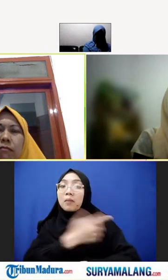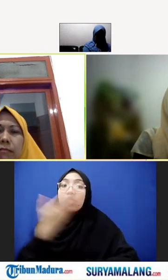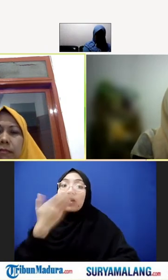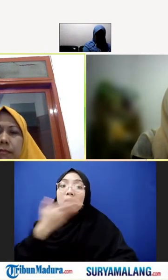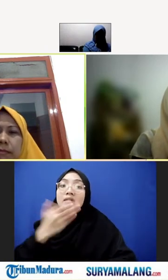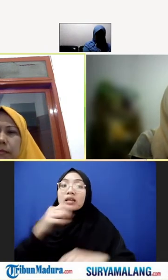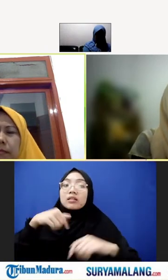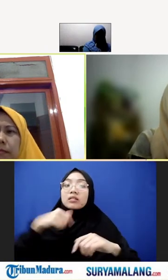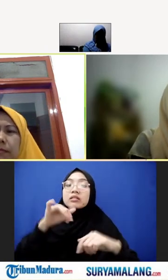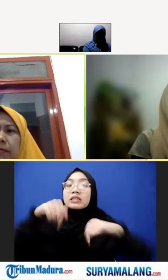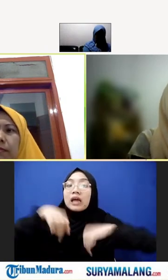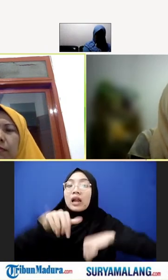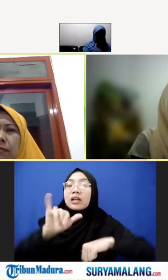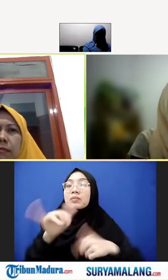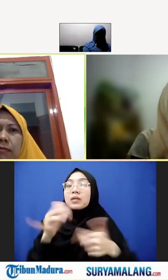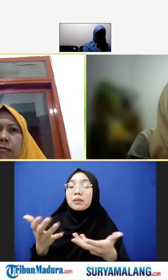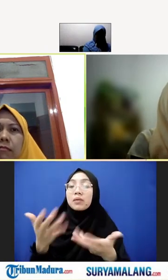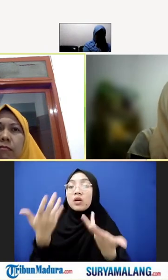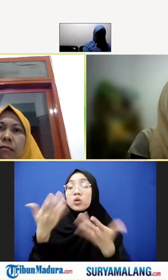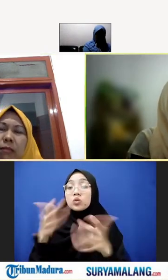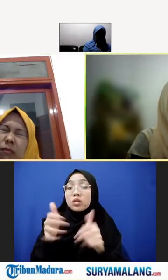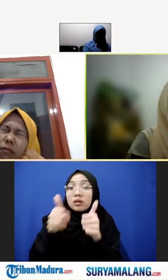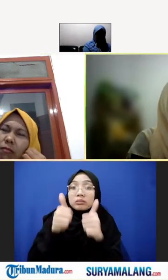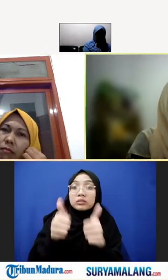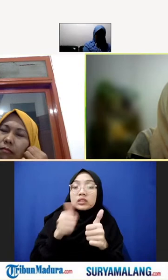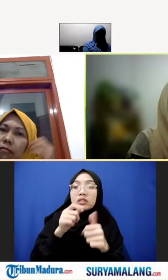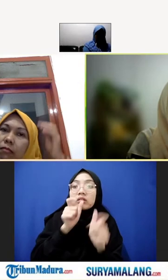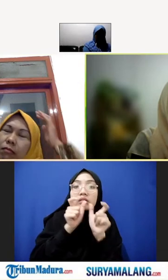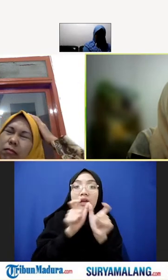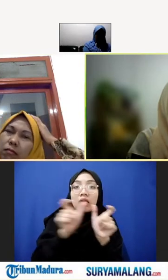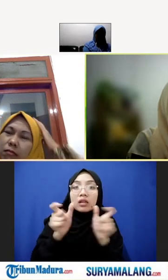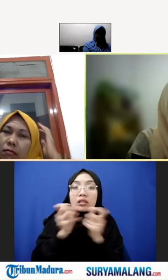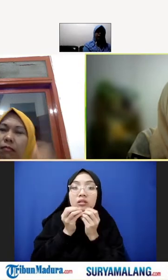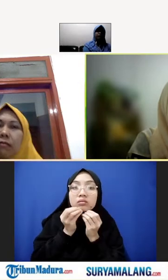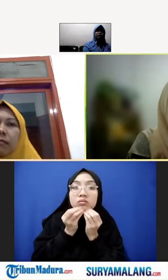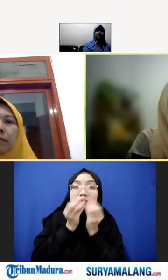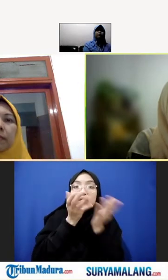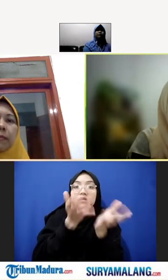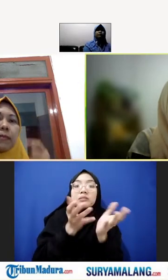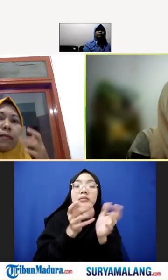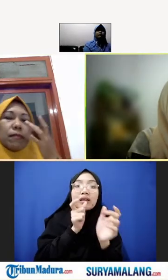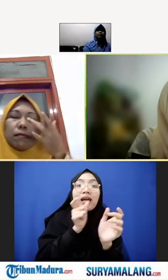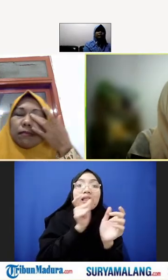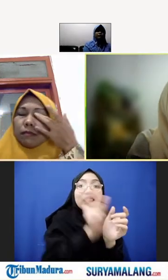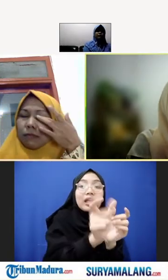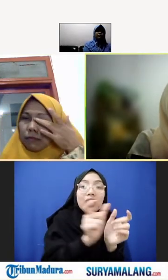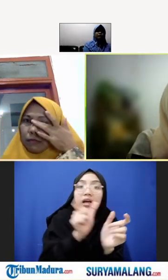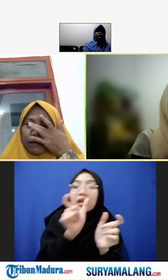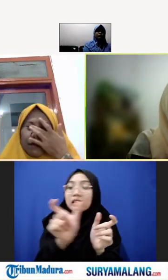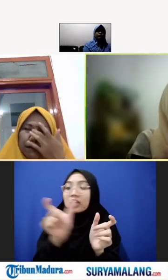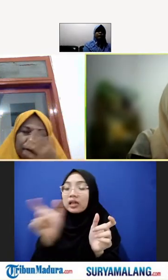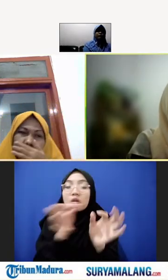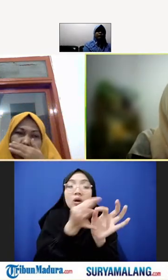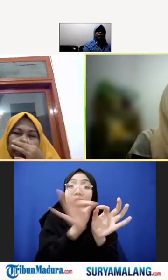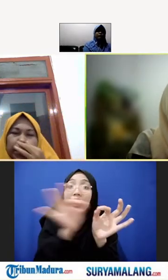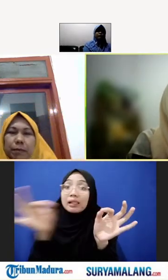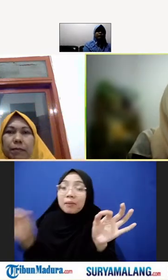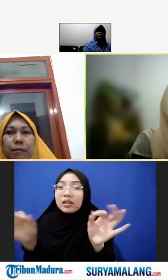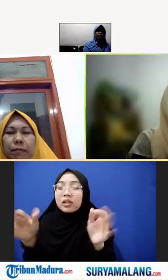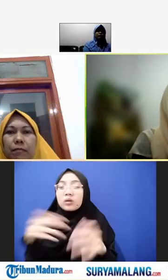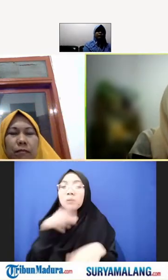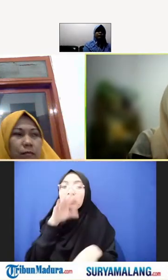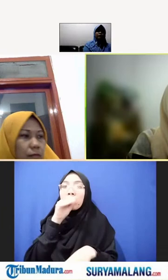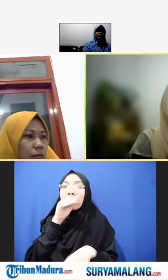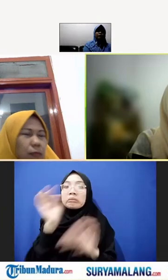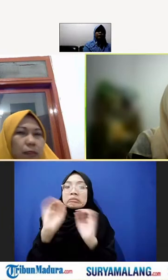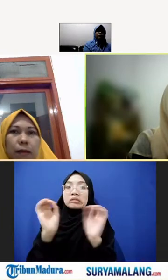seperti apa? Dia sudah bisa mengungkapkan sesuatu dengan kata atau dengan kalimat, atau tidak ada kata